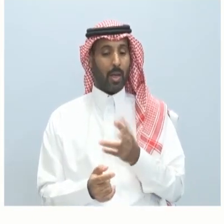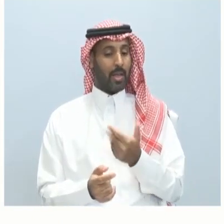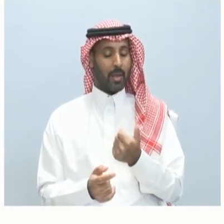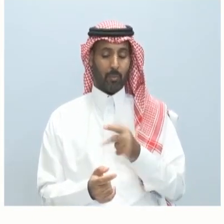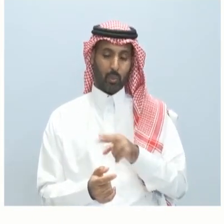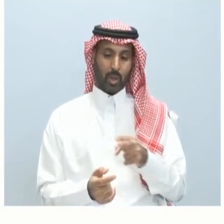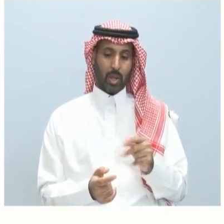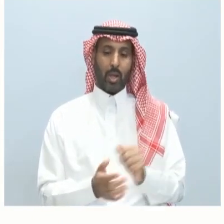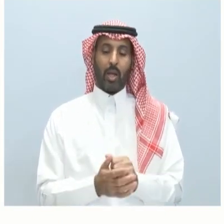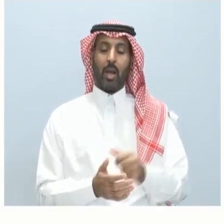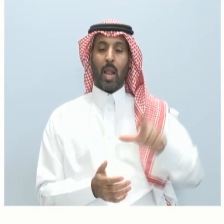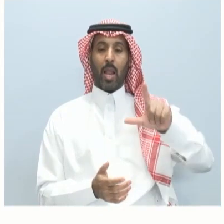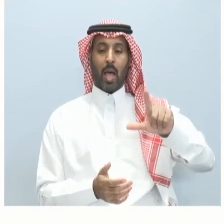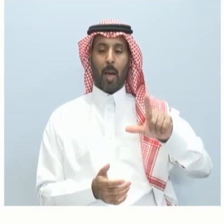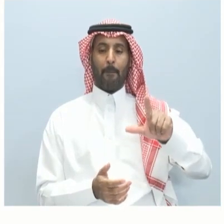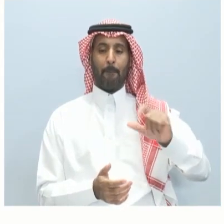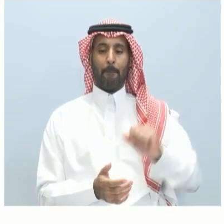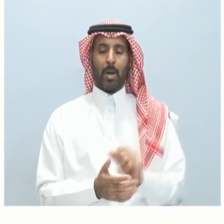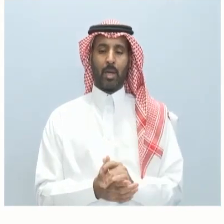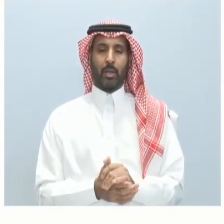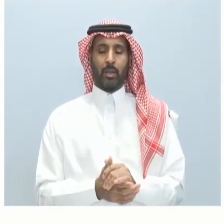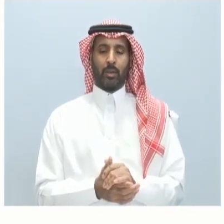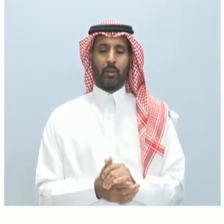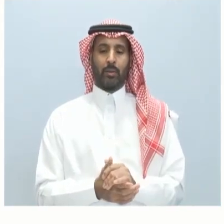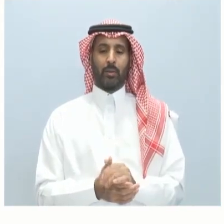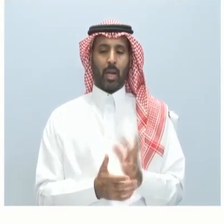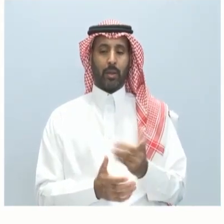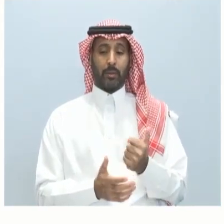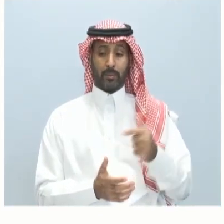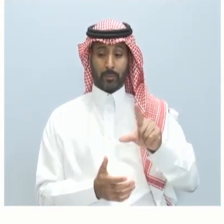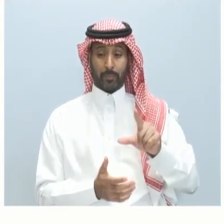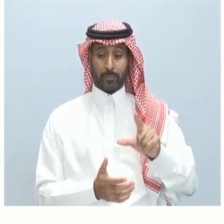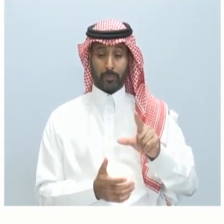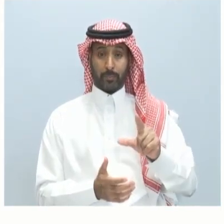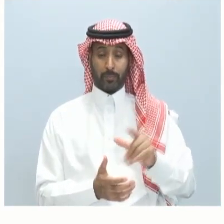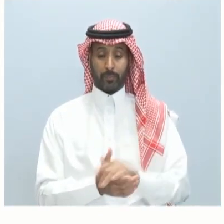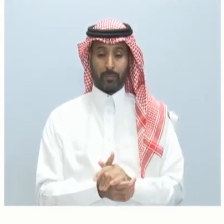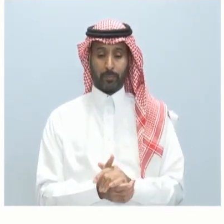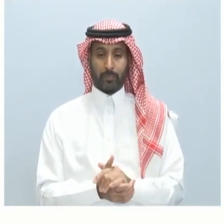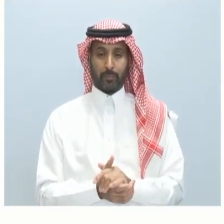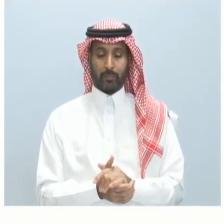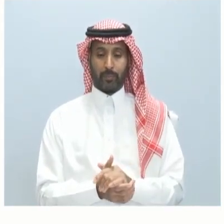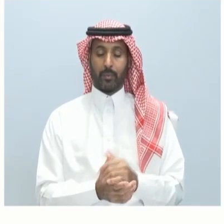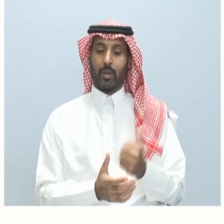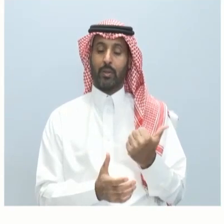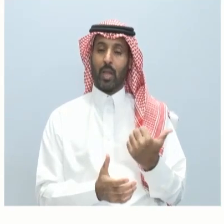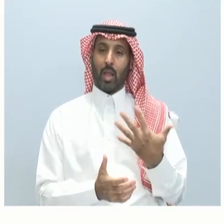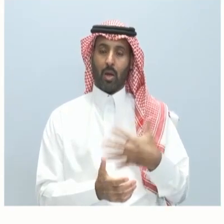المتغير لدينا المتغير هو ماذا هو ل اذا هنا لدينا